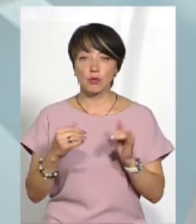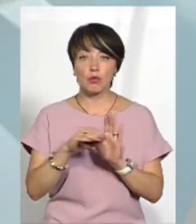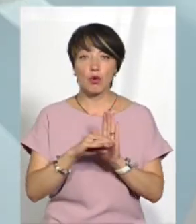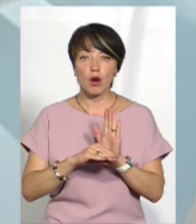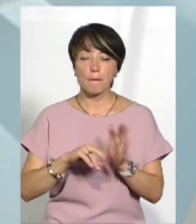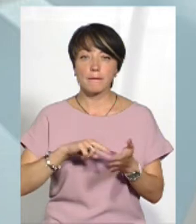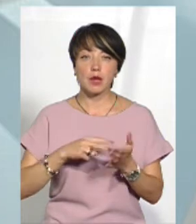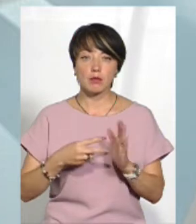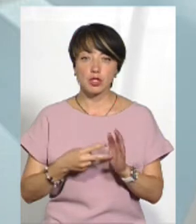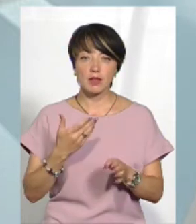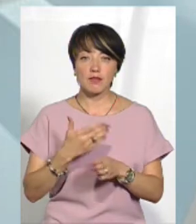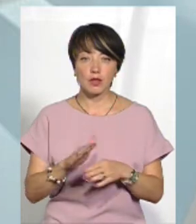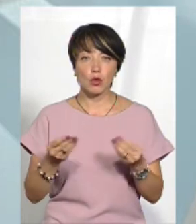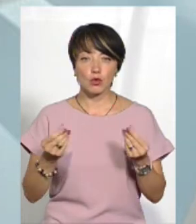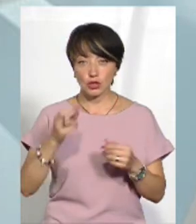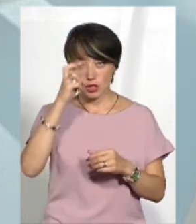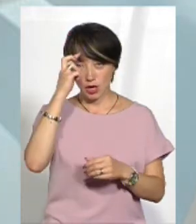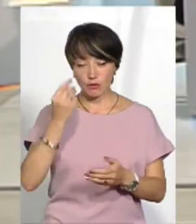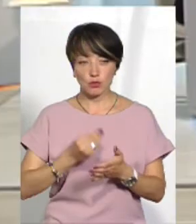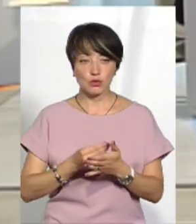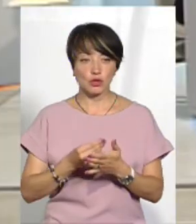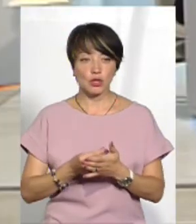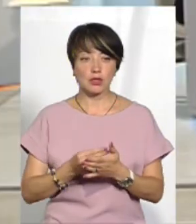яка передбачає виділення коштів з державного